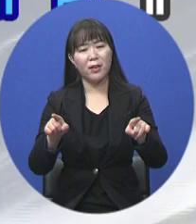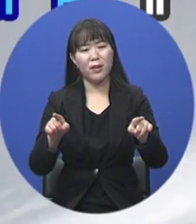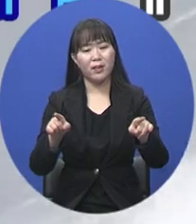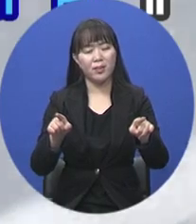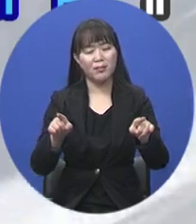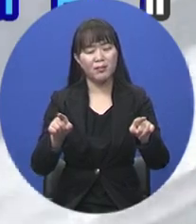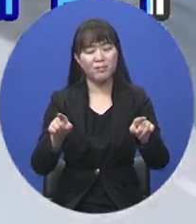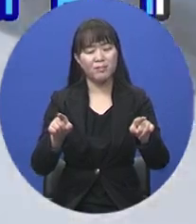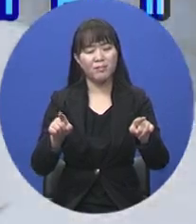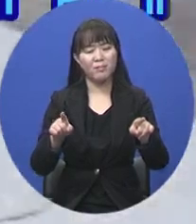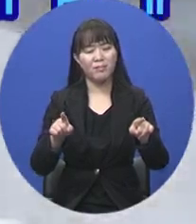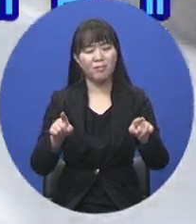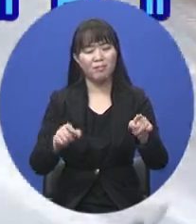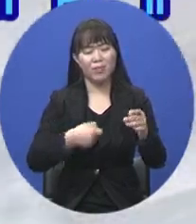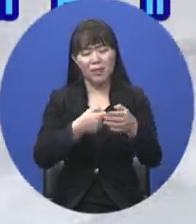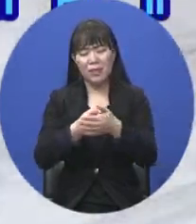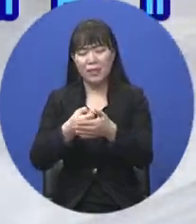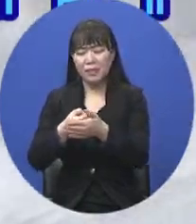으